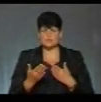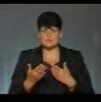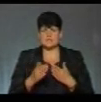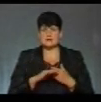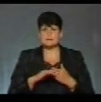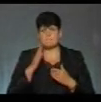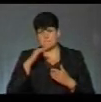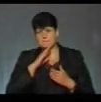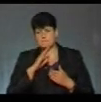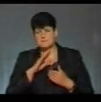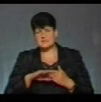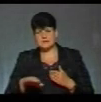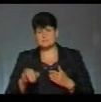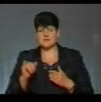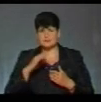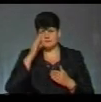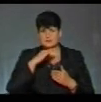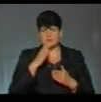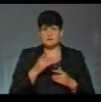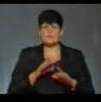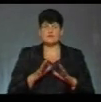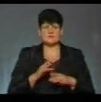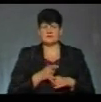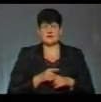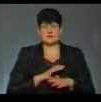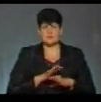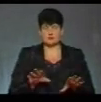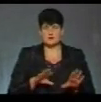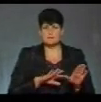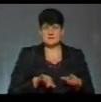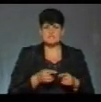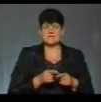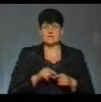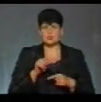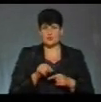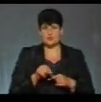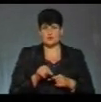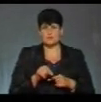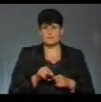дітьми і батьками, для того, щоб такі випадки не траплялися. Після того, як ці